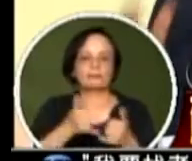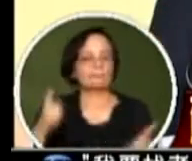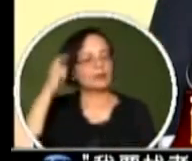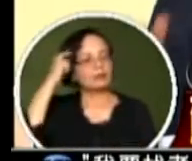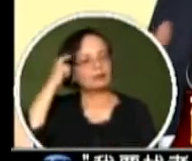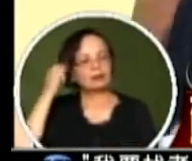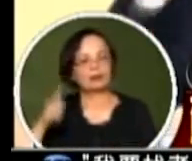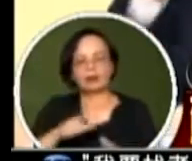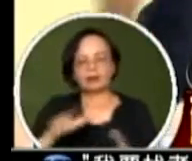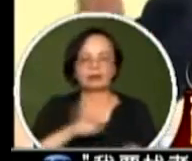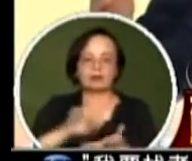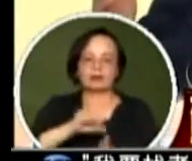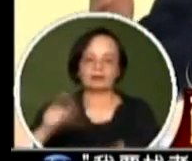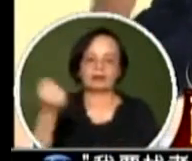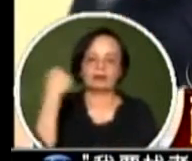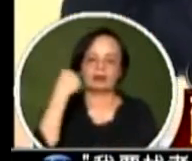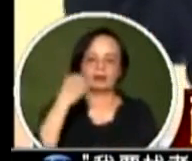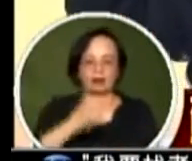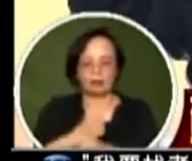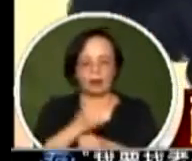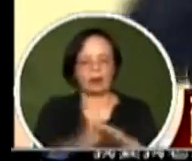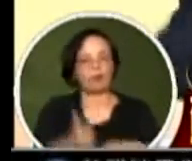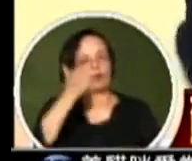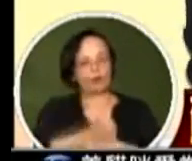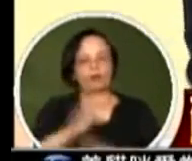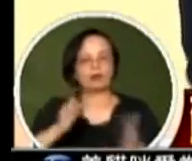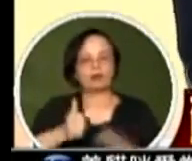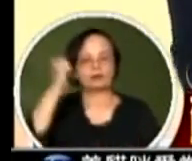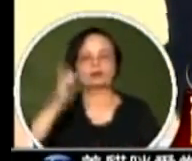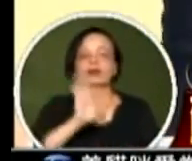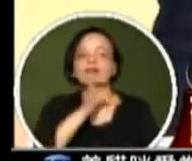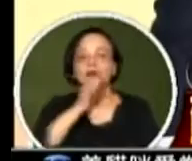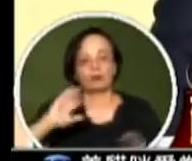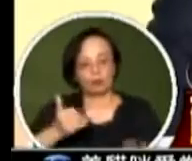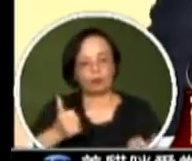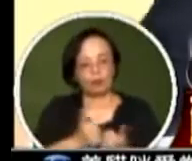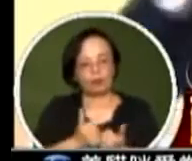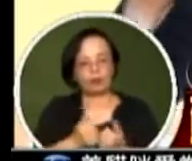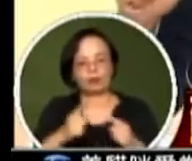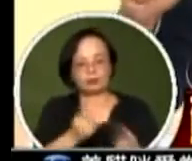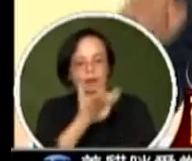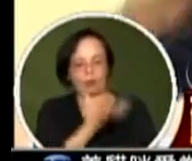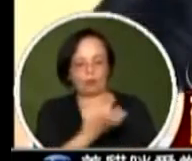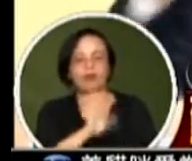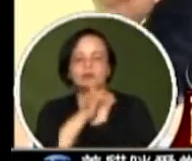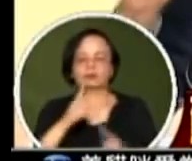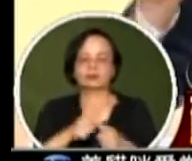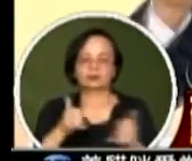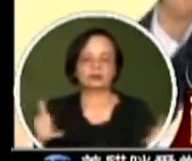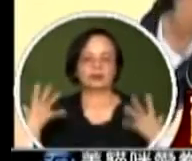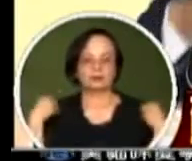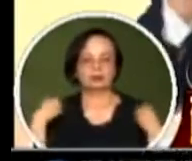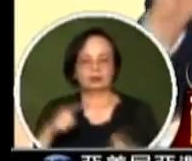为虽然嘛，当选到伊的总统，当选到国会较济人， 但是人民也是最大。如